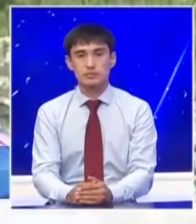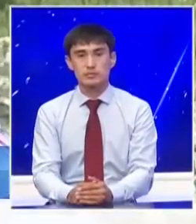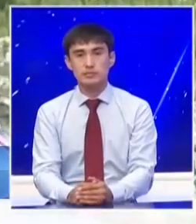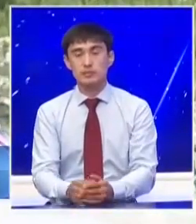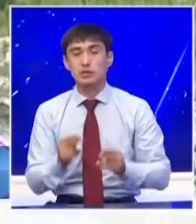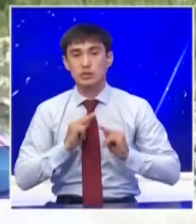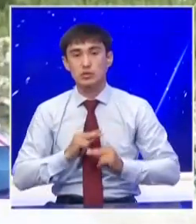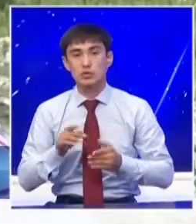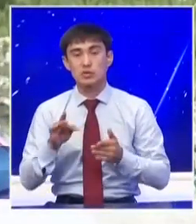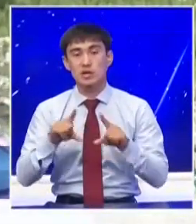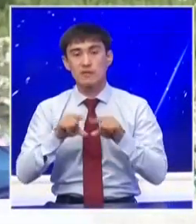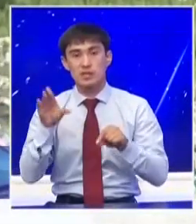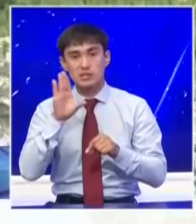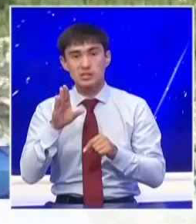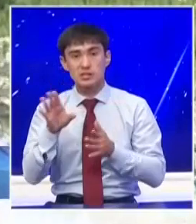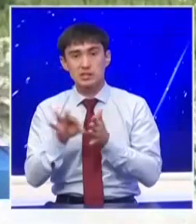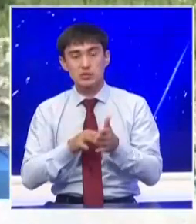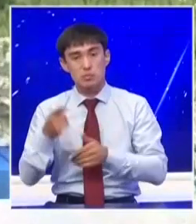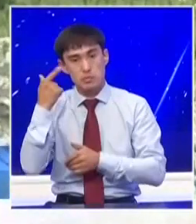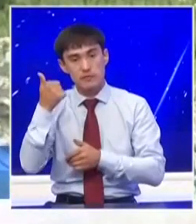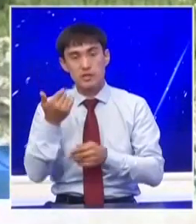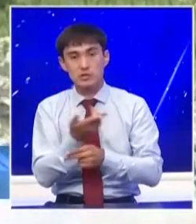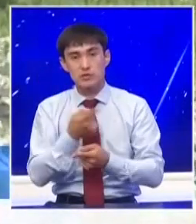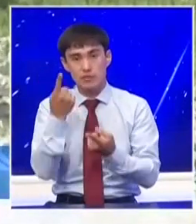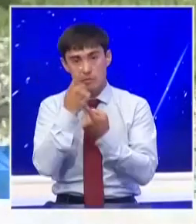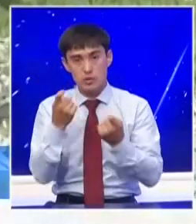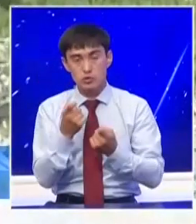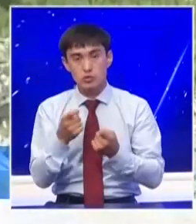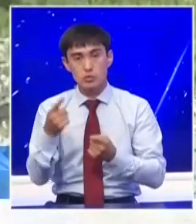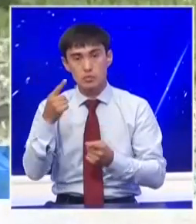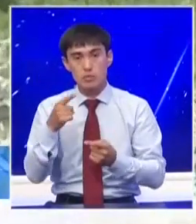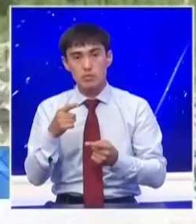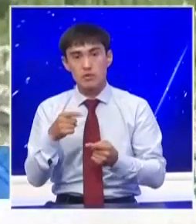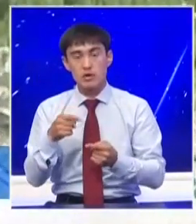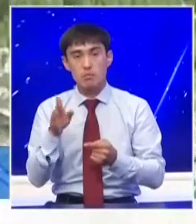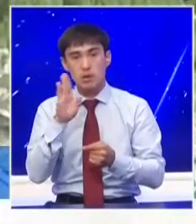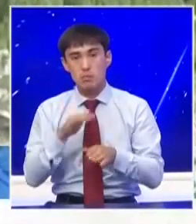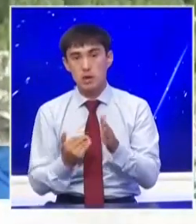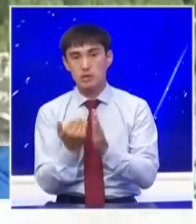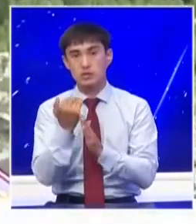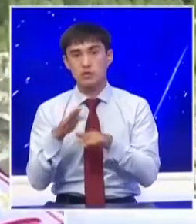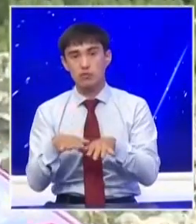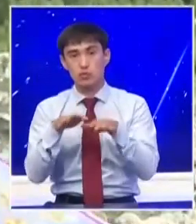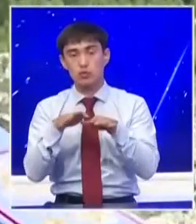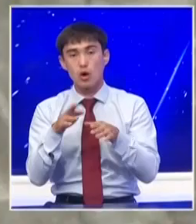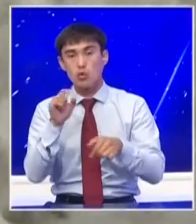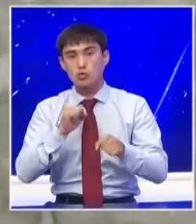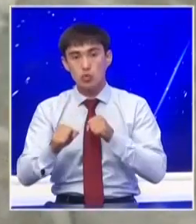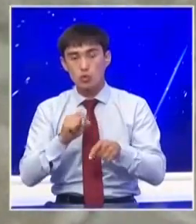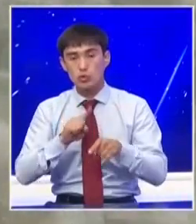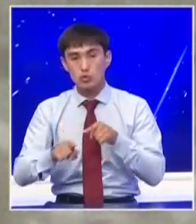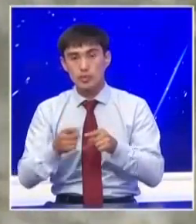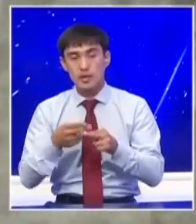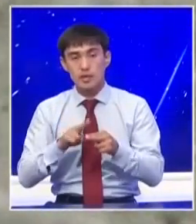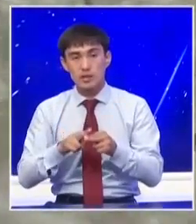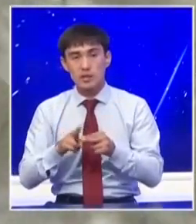сотрудники гидростанции оперативно представляют нам необходимую информацию Поднимается ли уровень воды с какой скоростью в то же время на